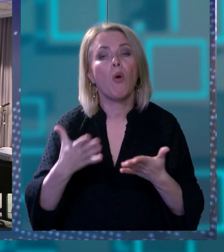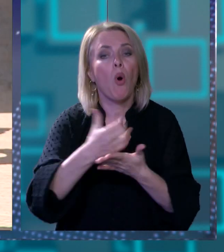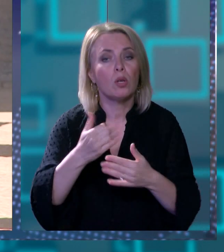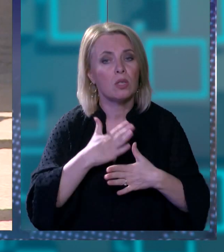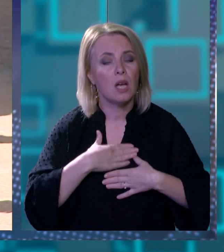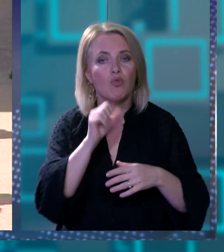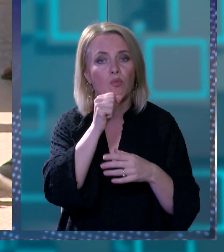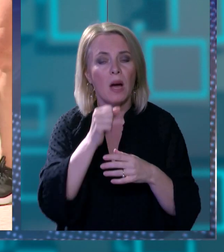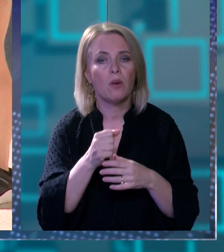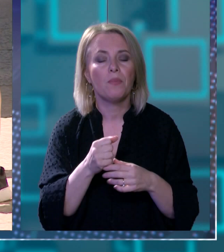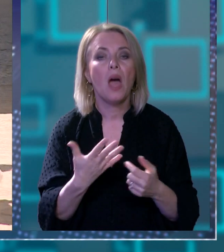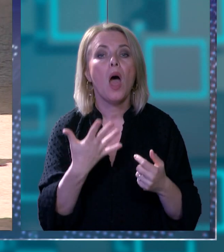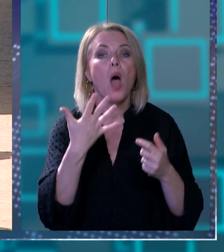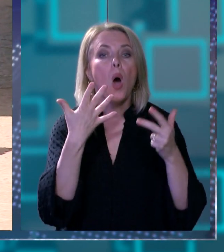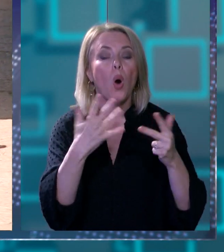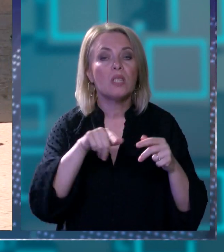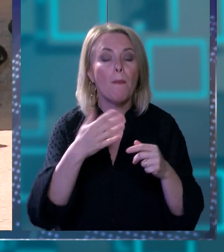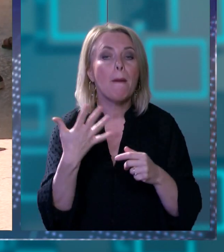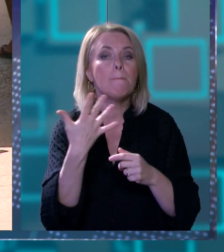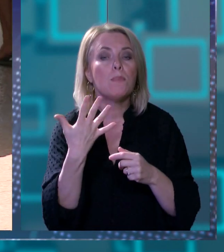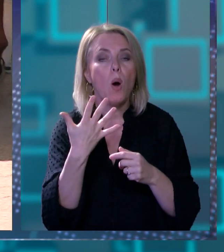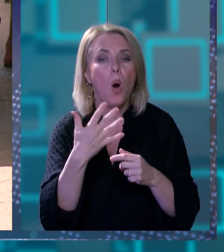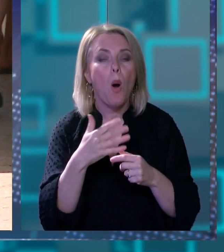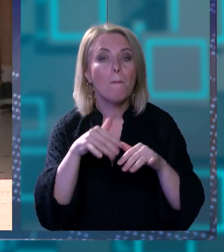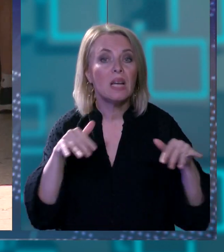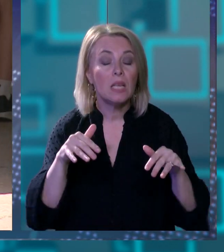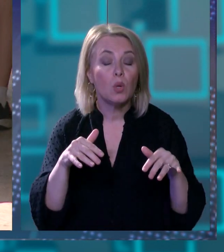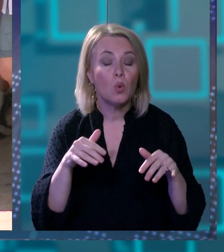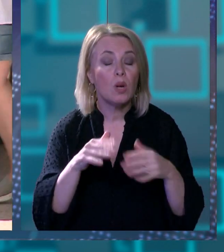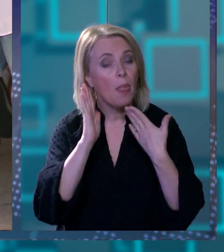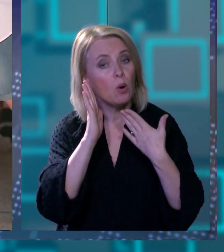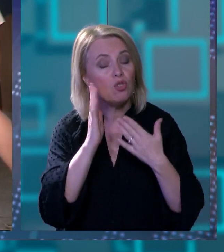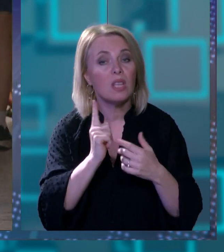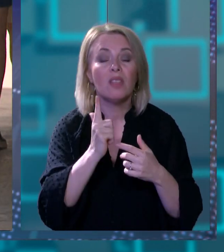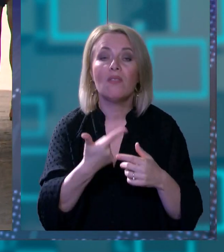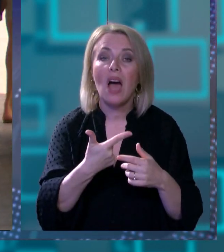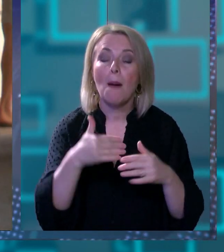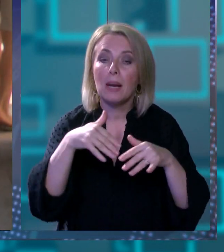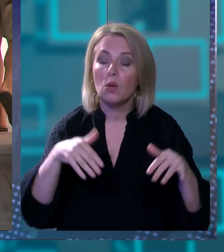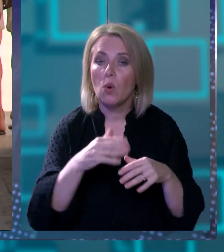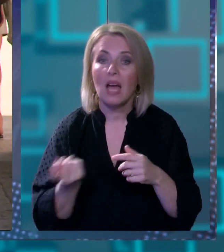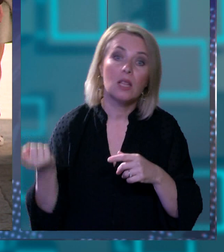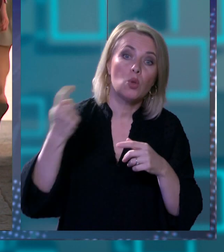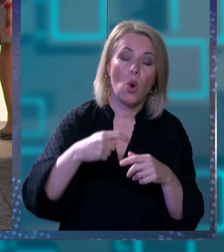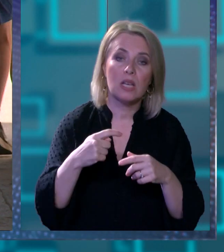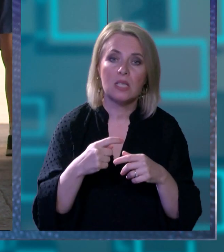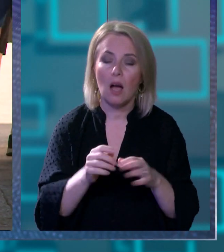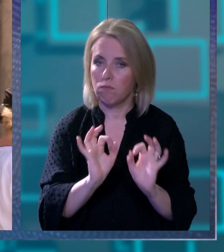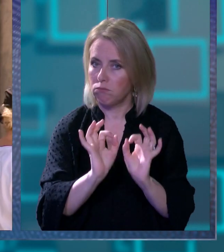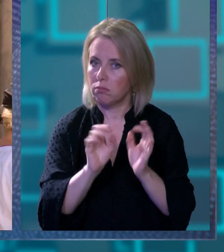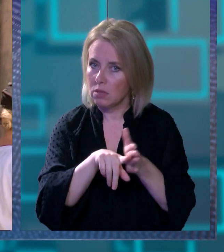županiji. Skoro 8,5 milijuna noćenja i 2 milijuna dolazaka zadovoljavajući su rezultat pogotovo u usporedbi s prethodnom